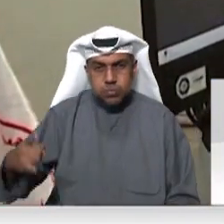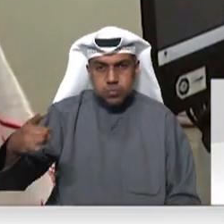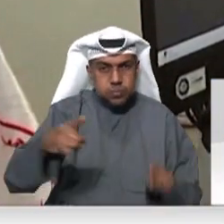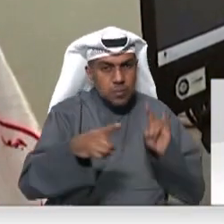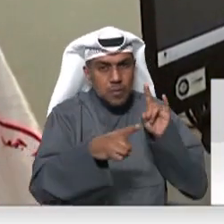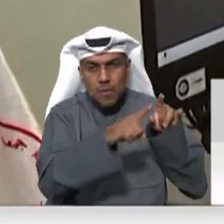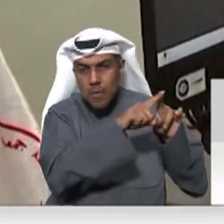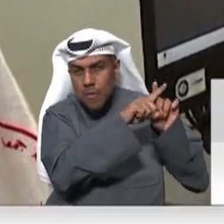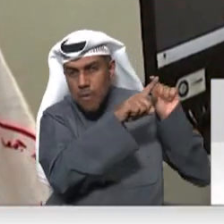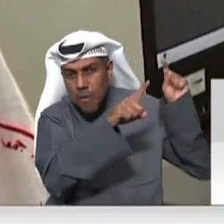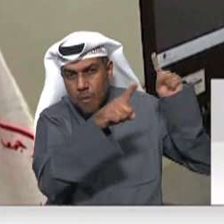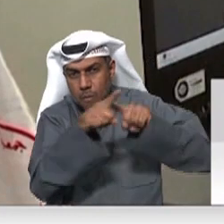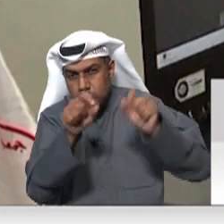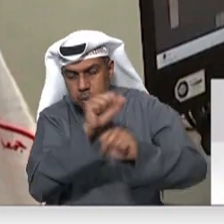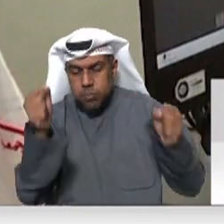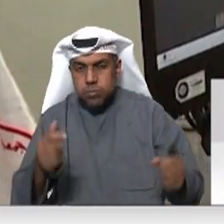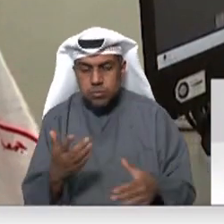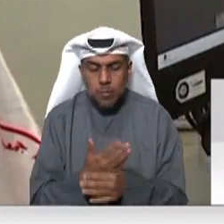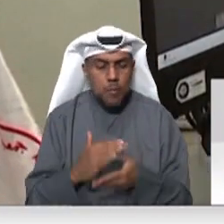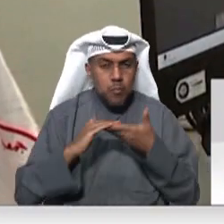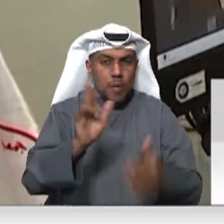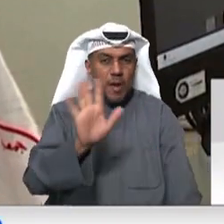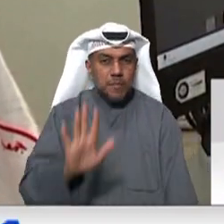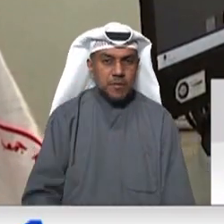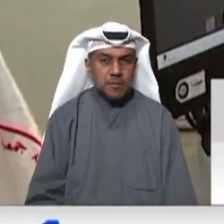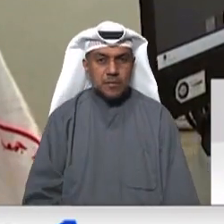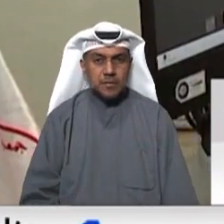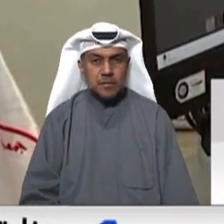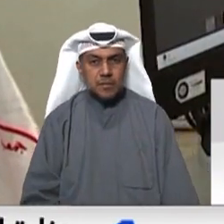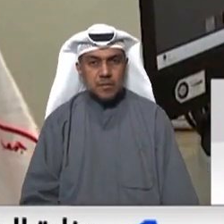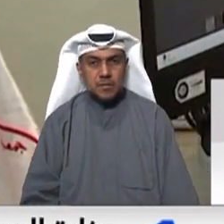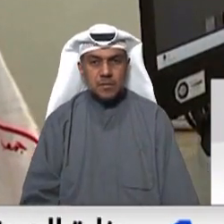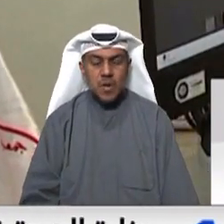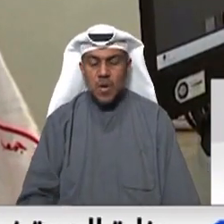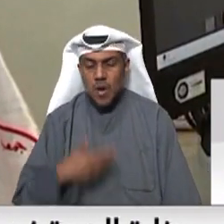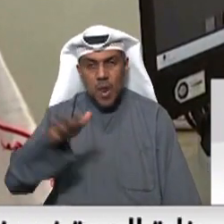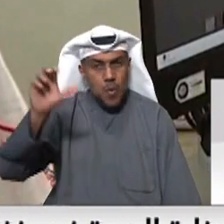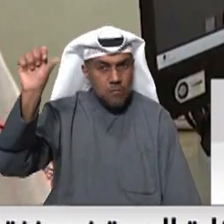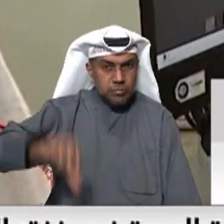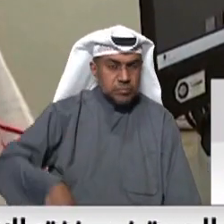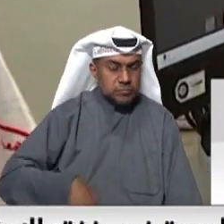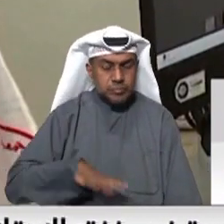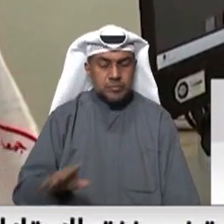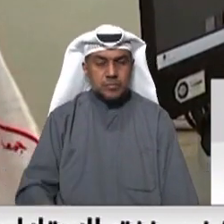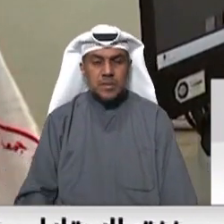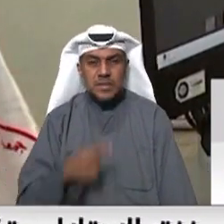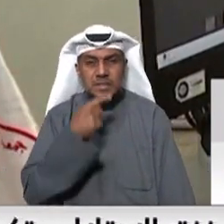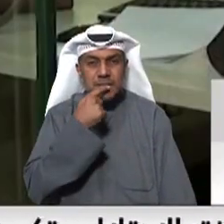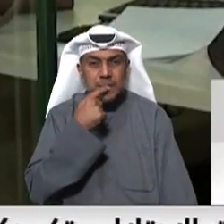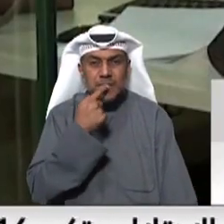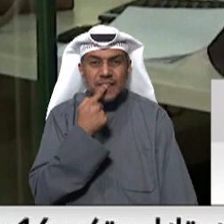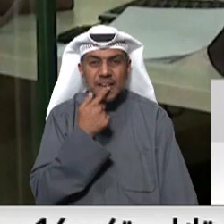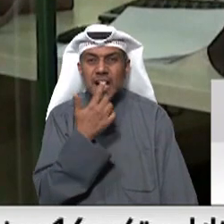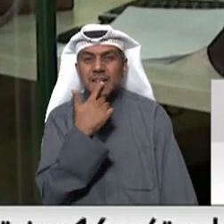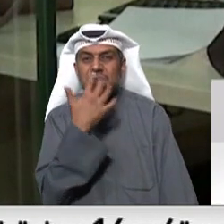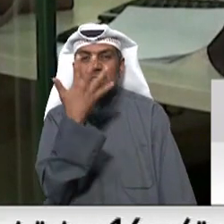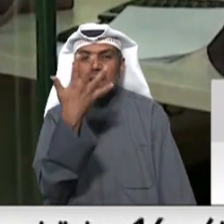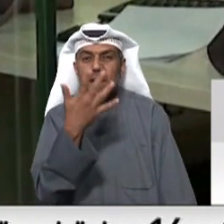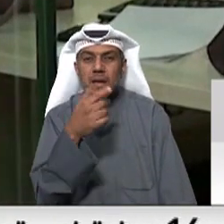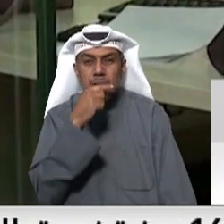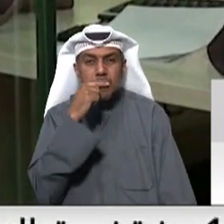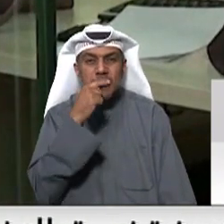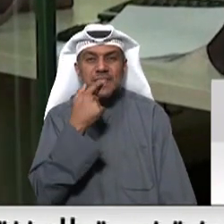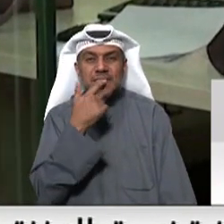هند. ودعت حركة حماس المؤسسات الأممية والحقوقية لتوثيق هذه الجريمة ضمن مئات